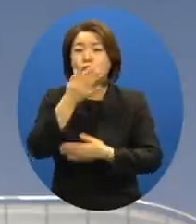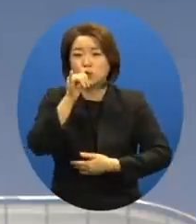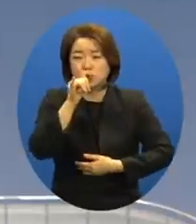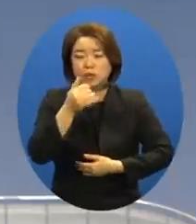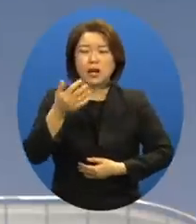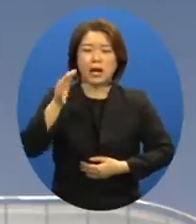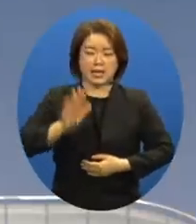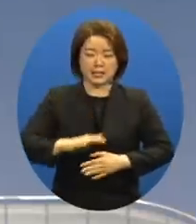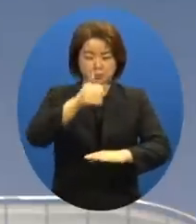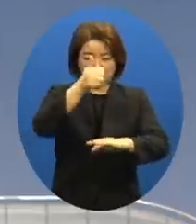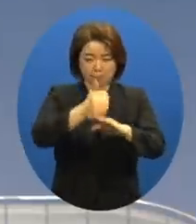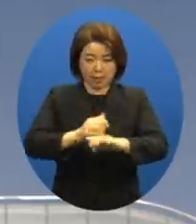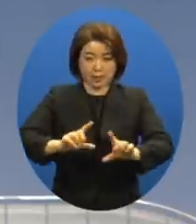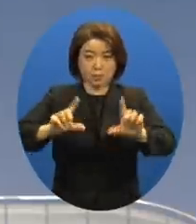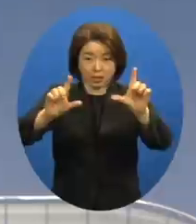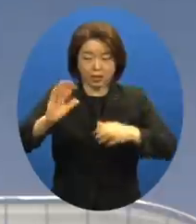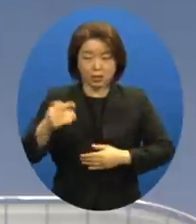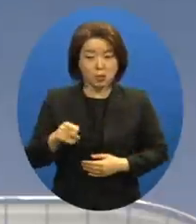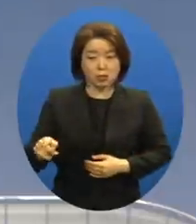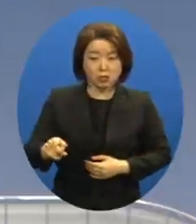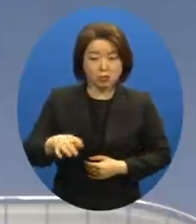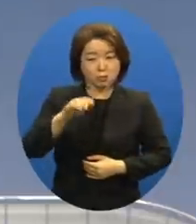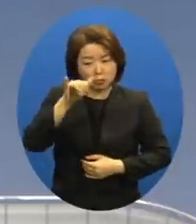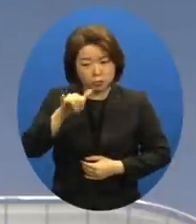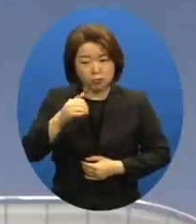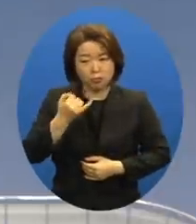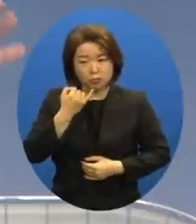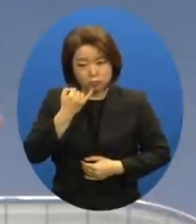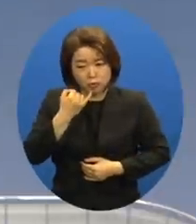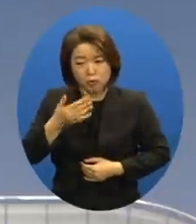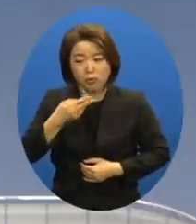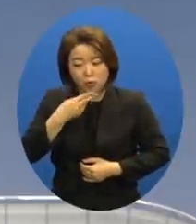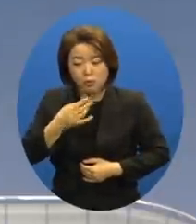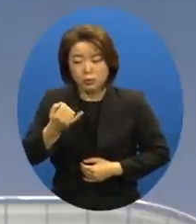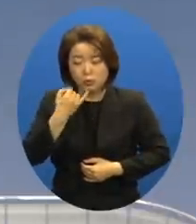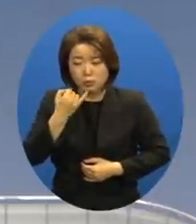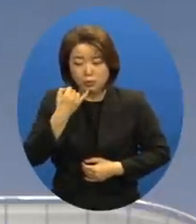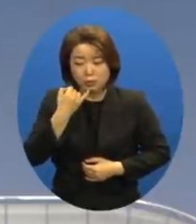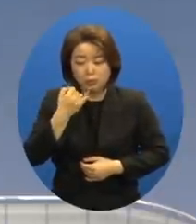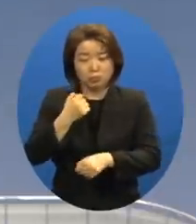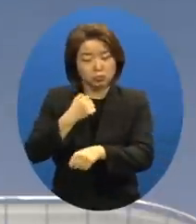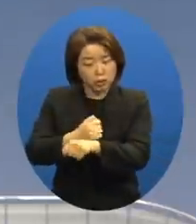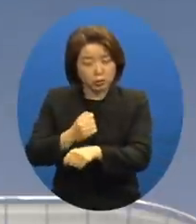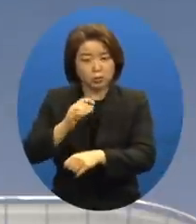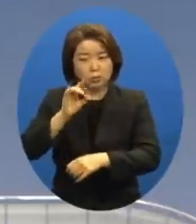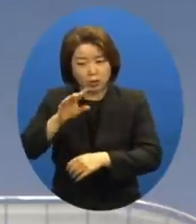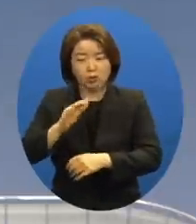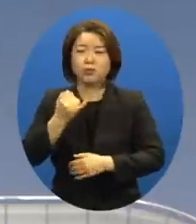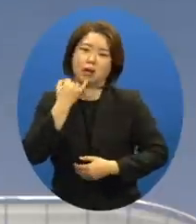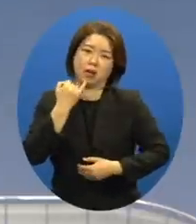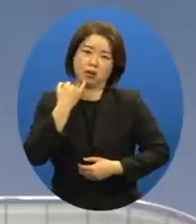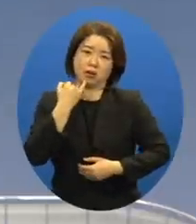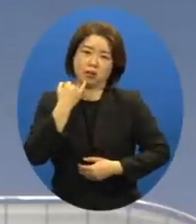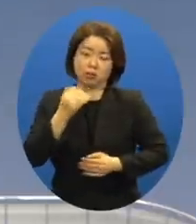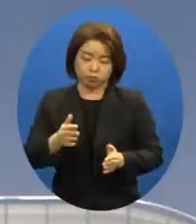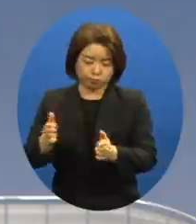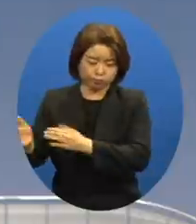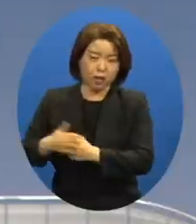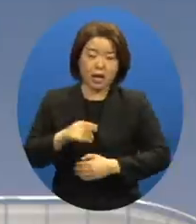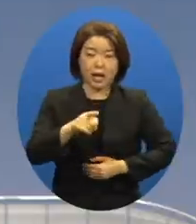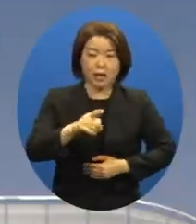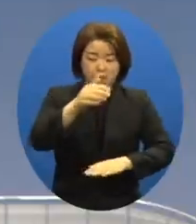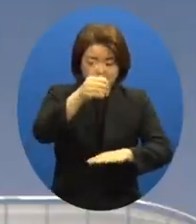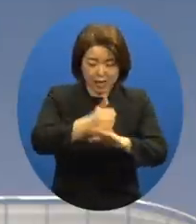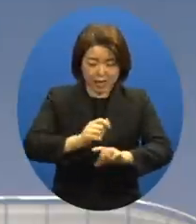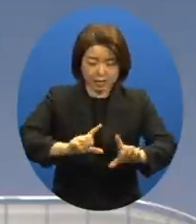오면 있어도 되고 없어도 되고 해도 되고 안해도 되는 일이 되고 마는 겁니다 그때가 되면 그저